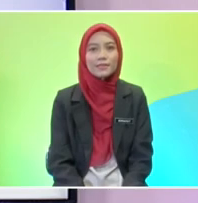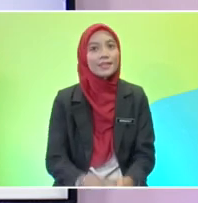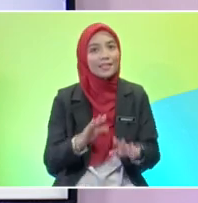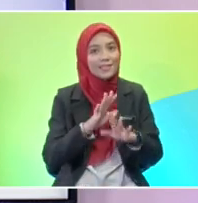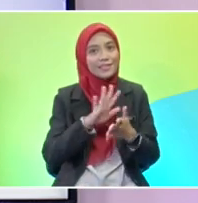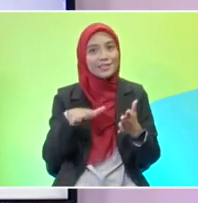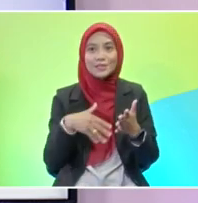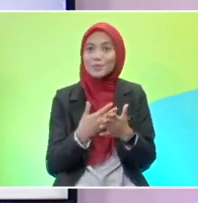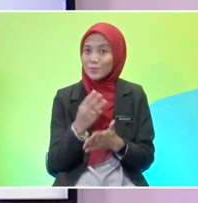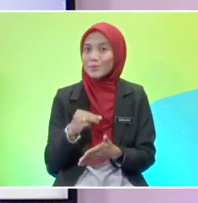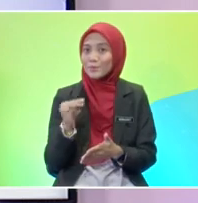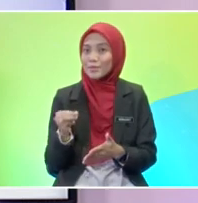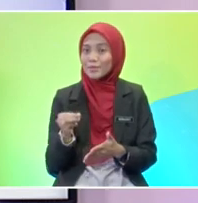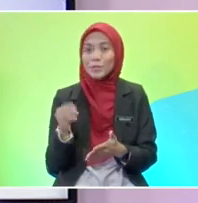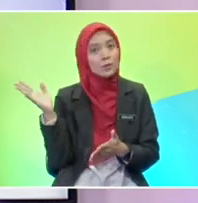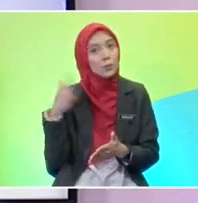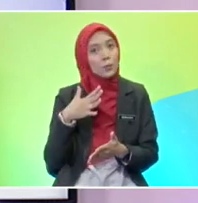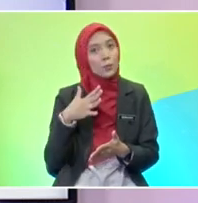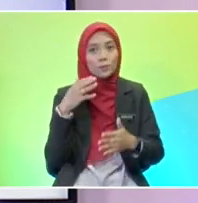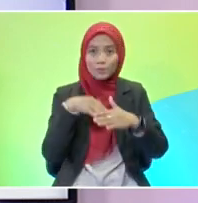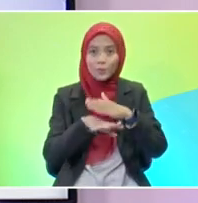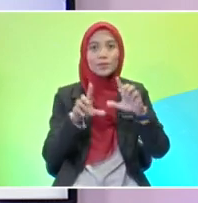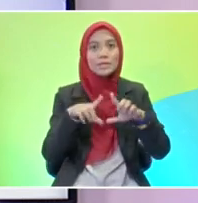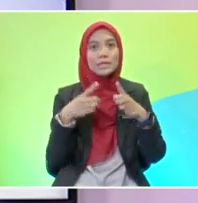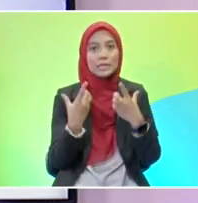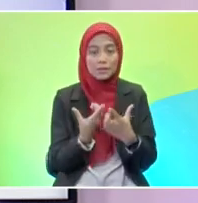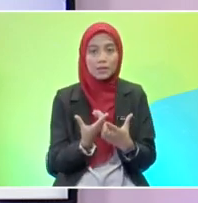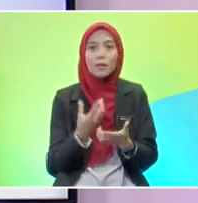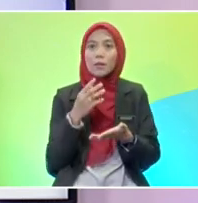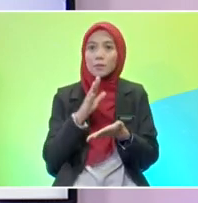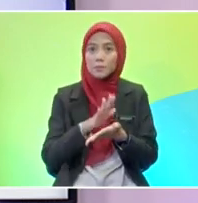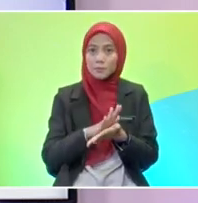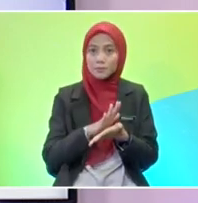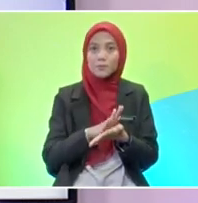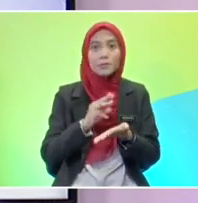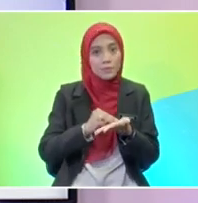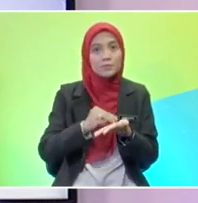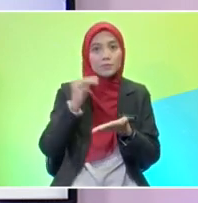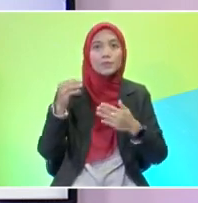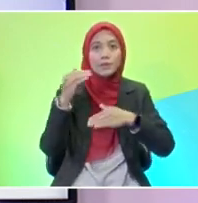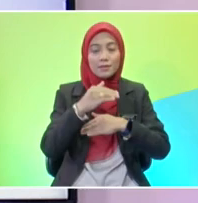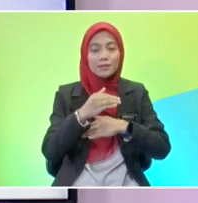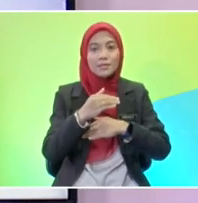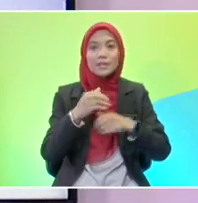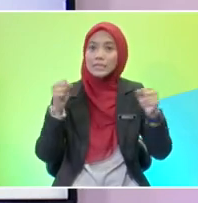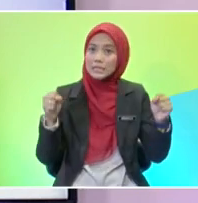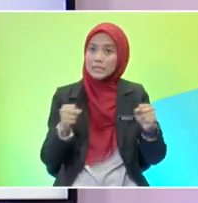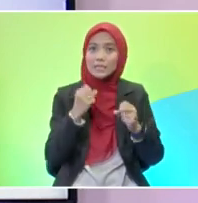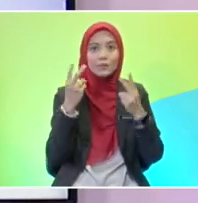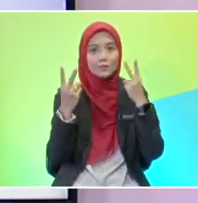kita masuk kelas hari ini kita dalam sholat menengah atas bagaimana pelajaran pendidikan seni visual dan Riau masih